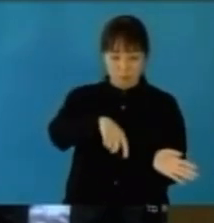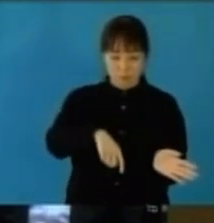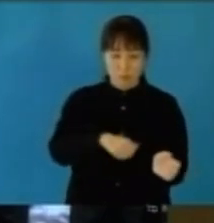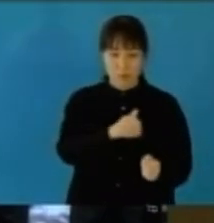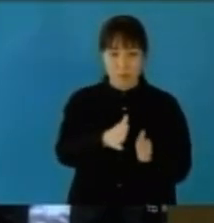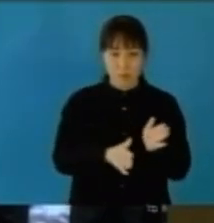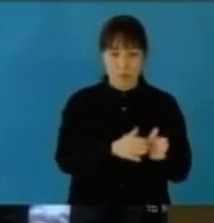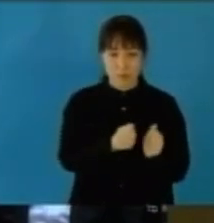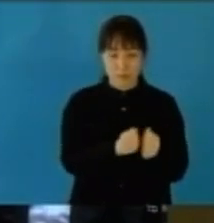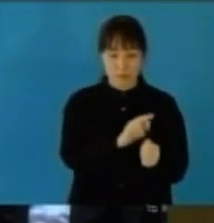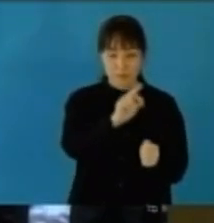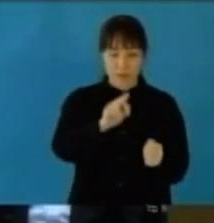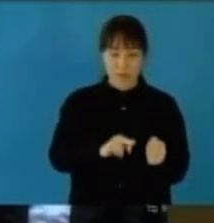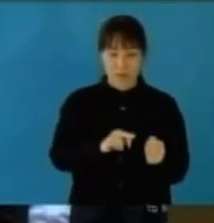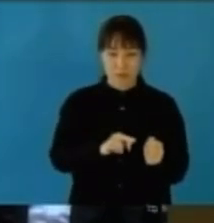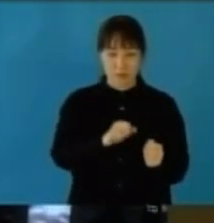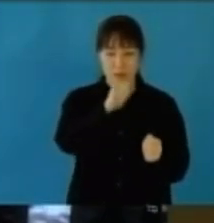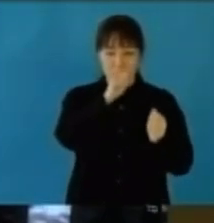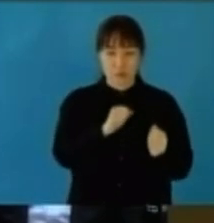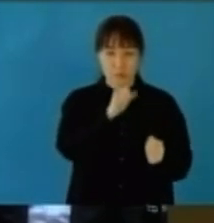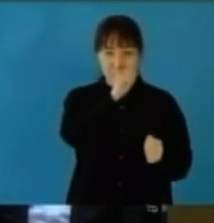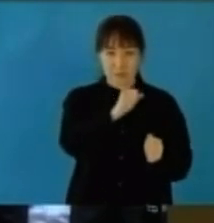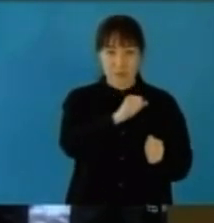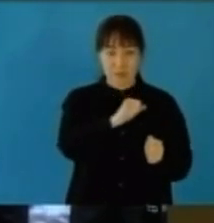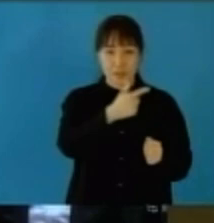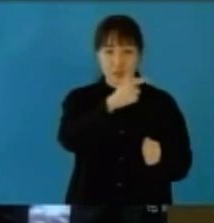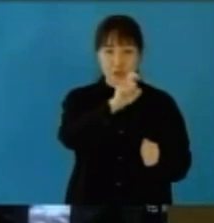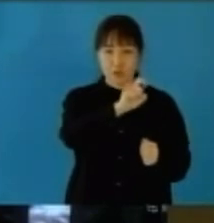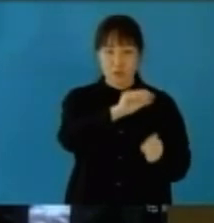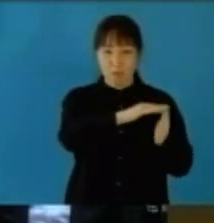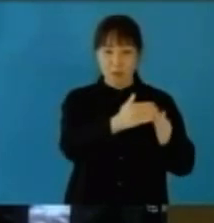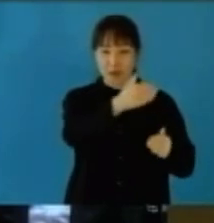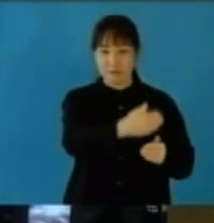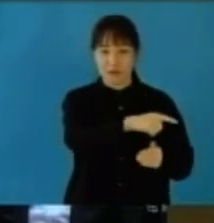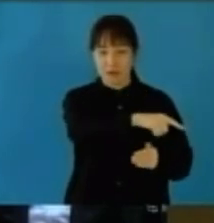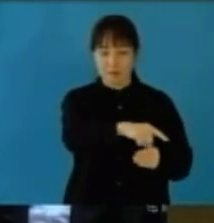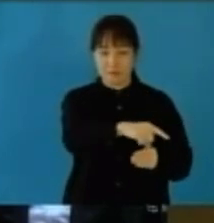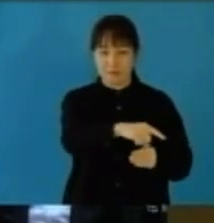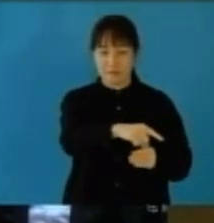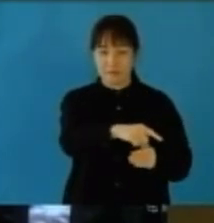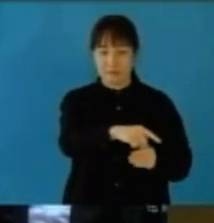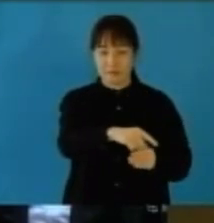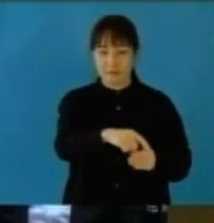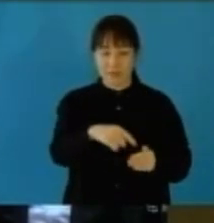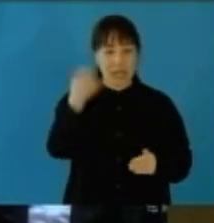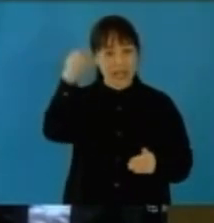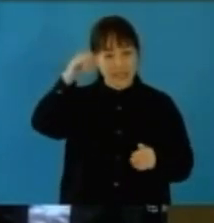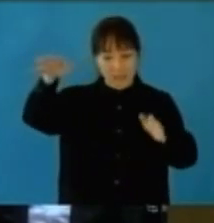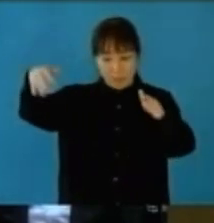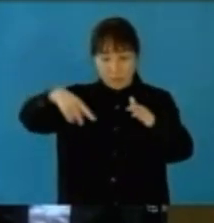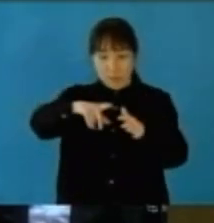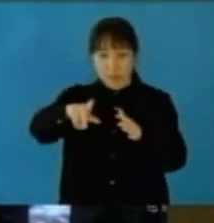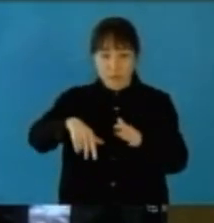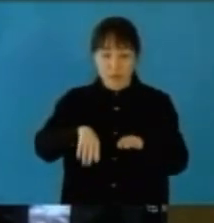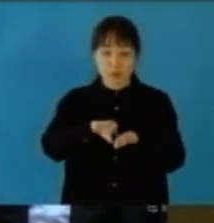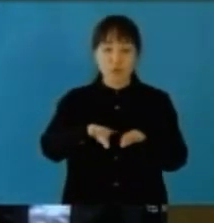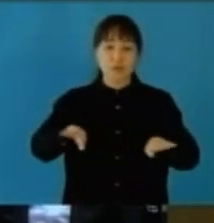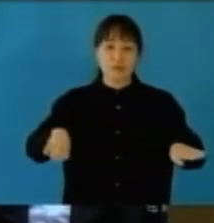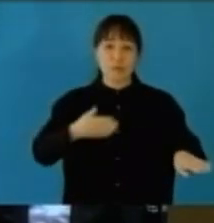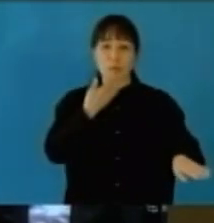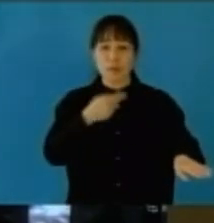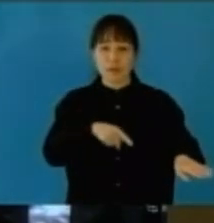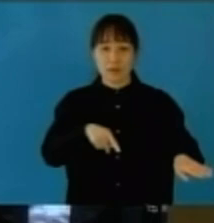ベンションセンターの中に住吉町15万回がありますと、ここがですね、234件の意見募集を見てもですね、駐車場がもったいないんじゃないか